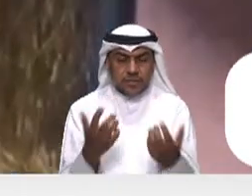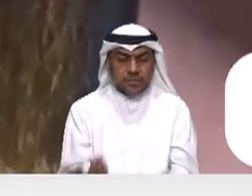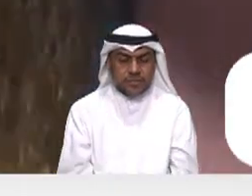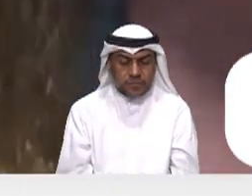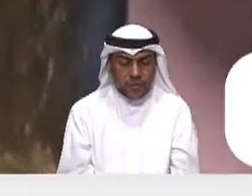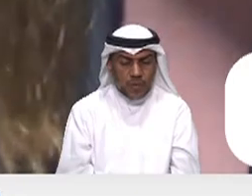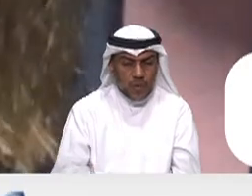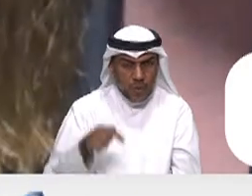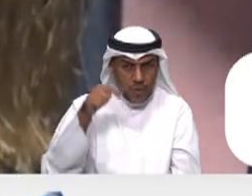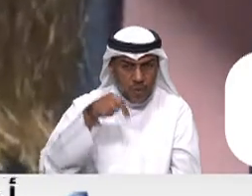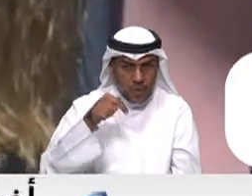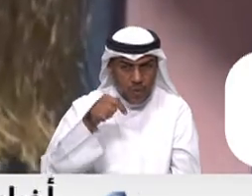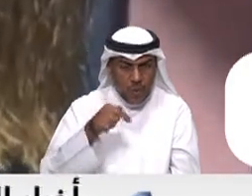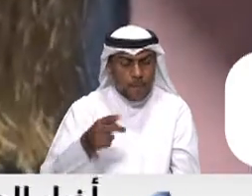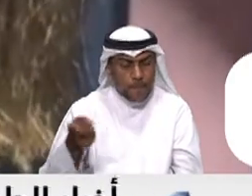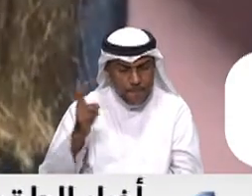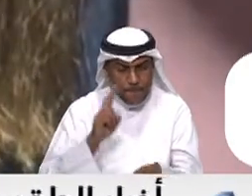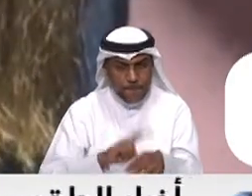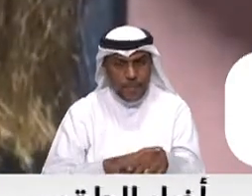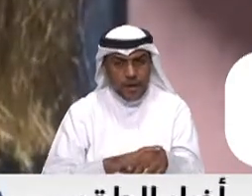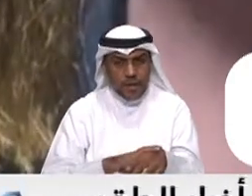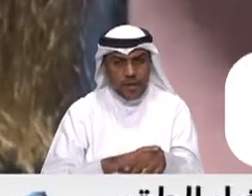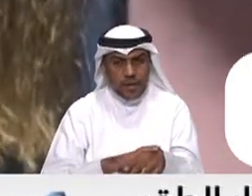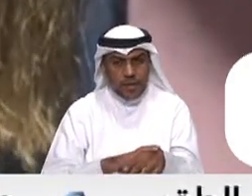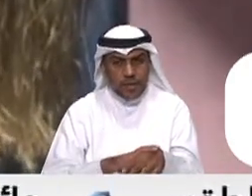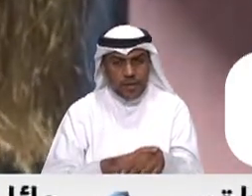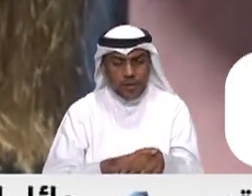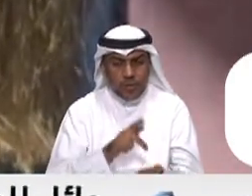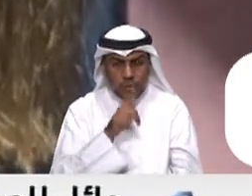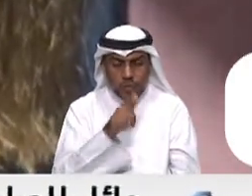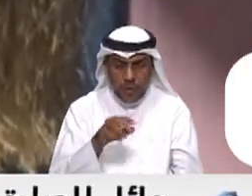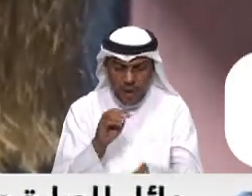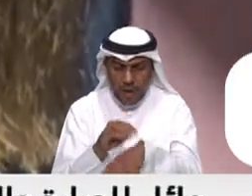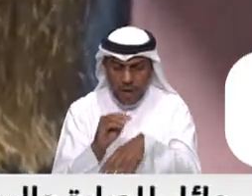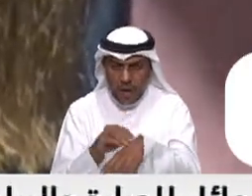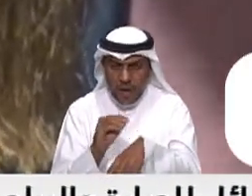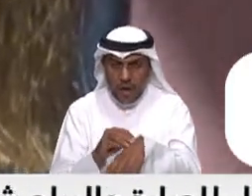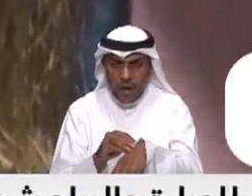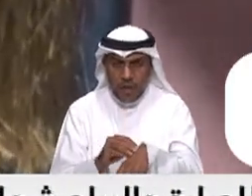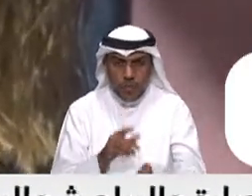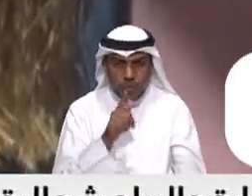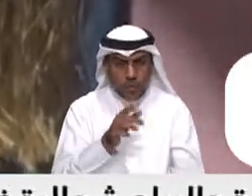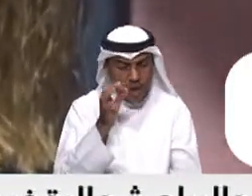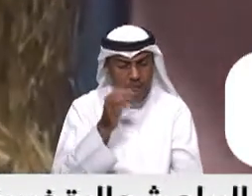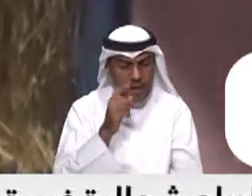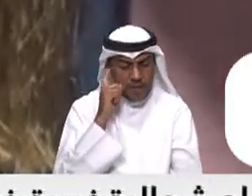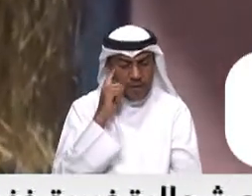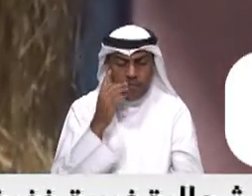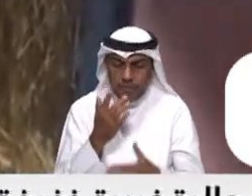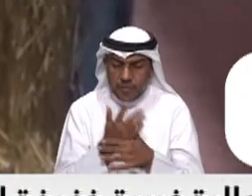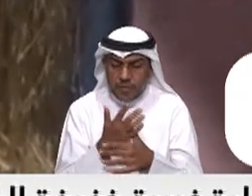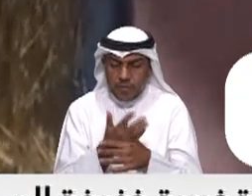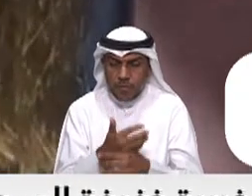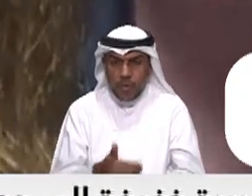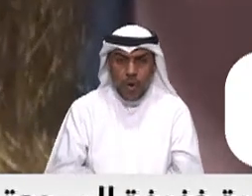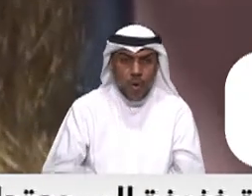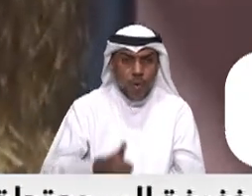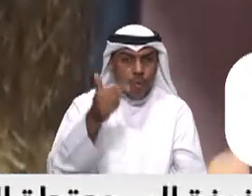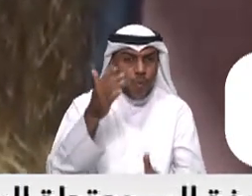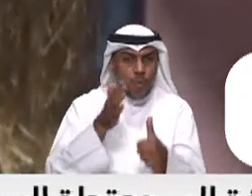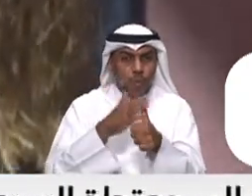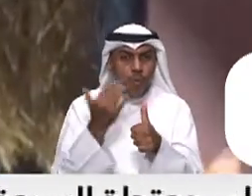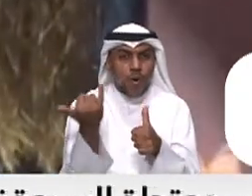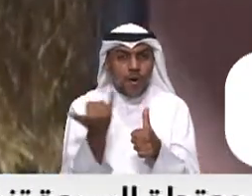اليوم عادت وخفتت نوعا ما هذا الحراك، لأن كل التركيز اليوم هو في